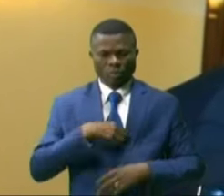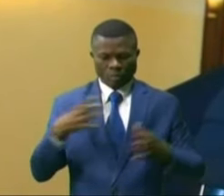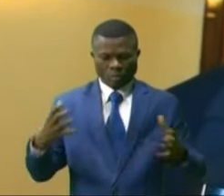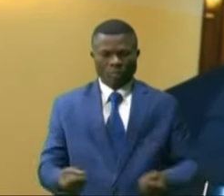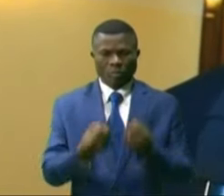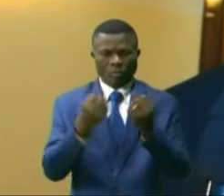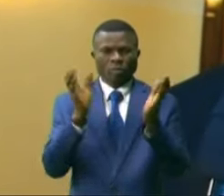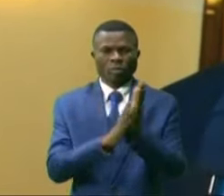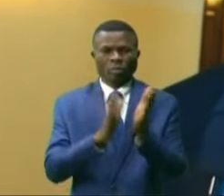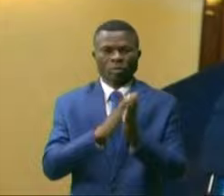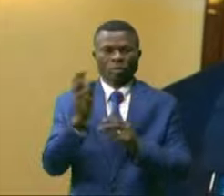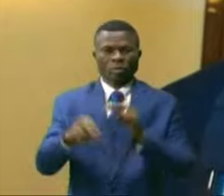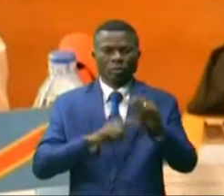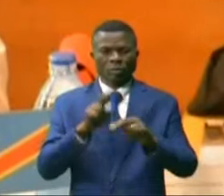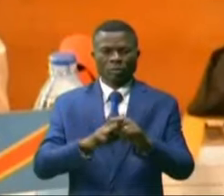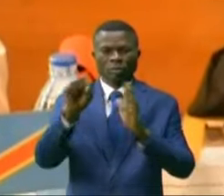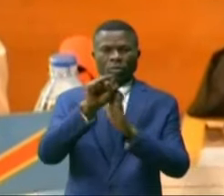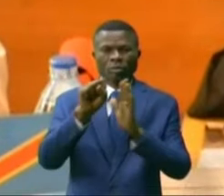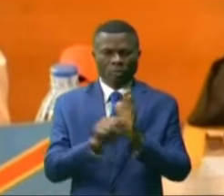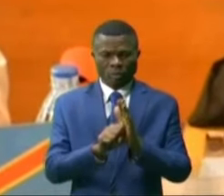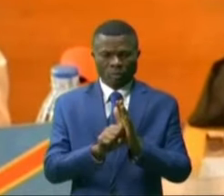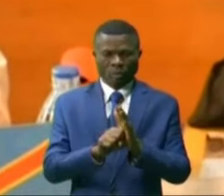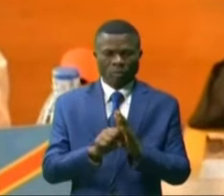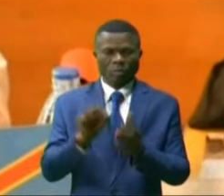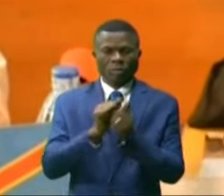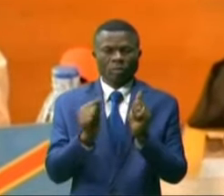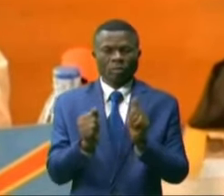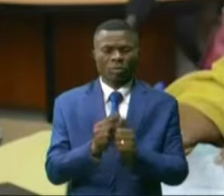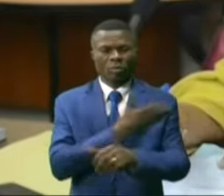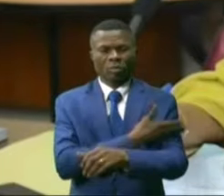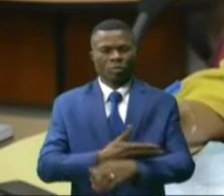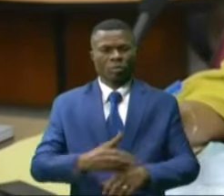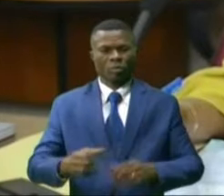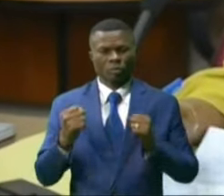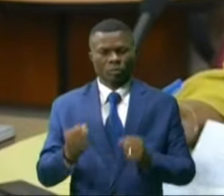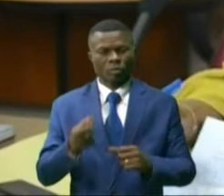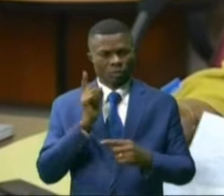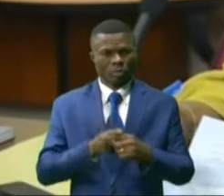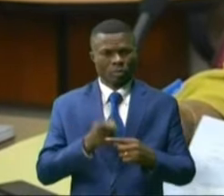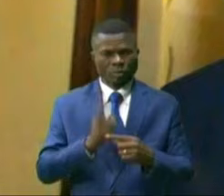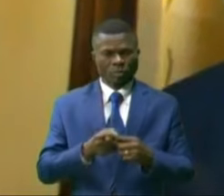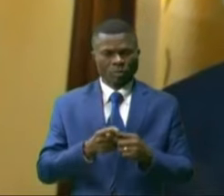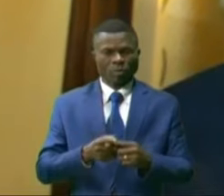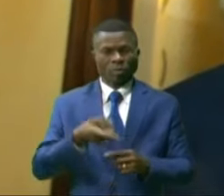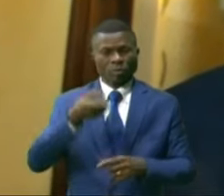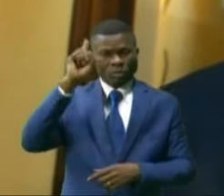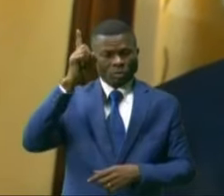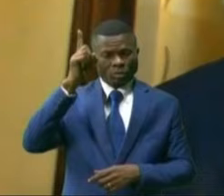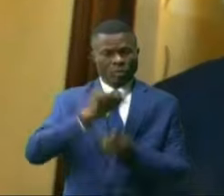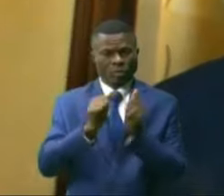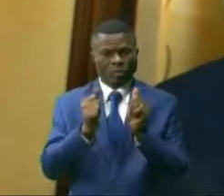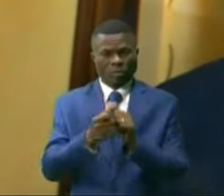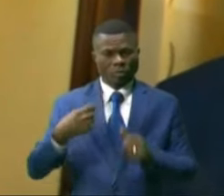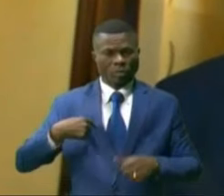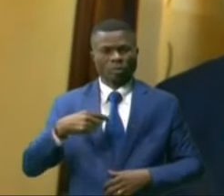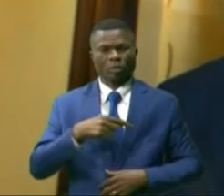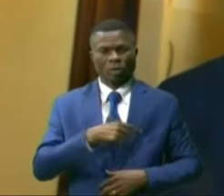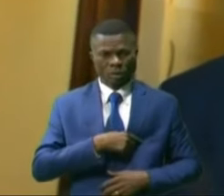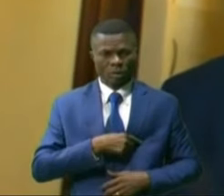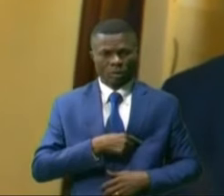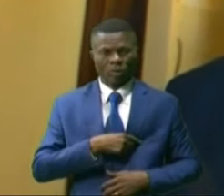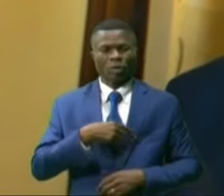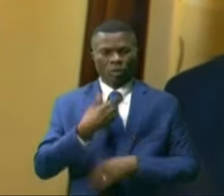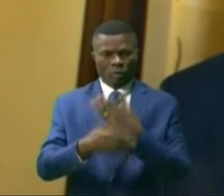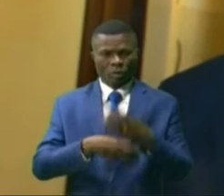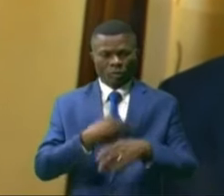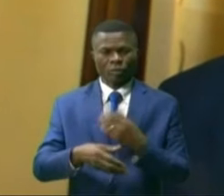l'Institut national de la statistique dans une situation très difficile. Alors notre premier défi que nous allons